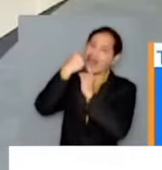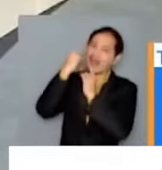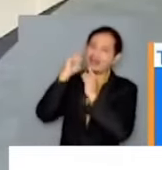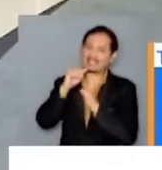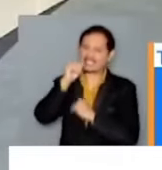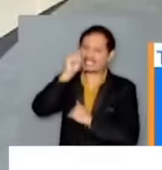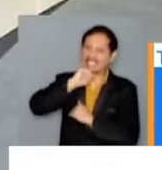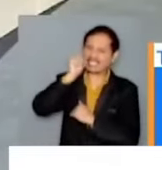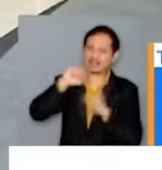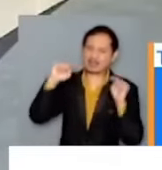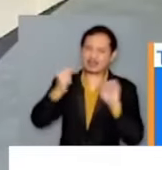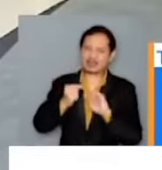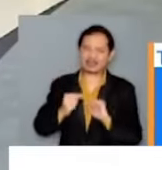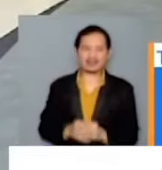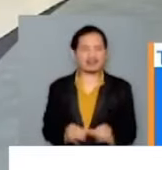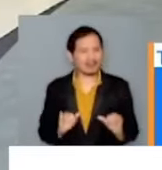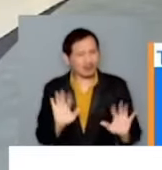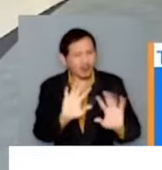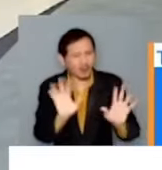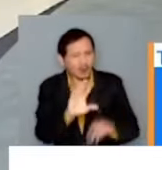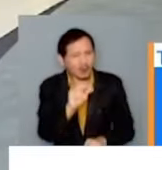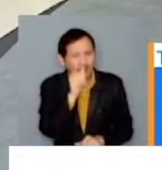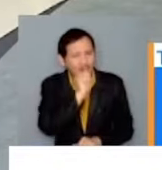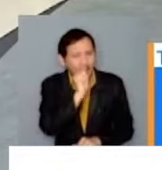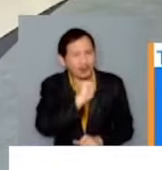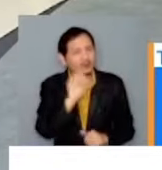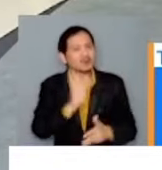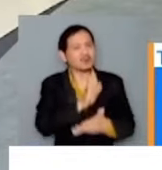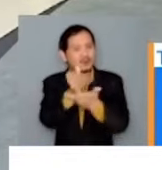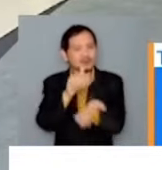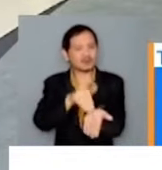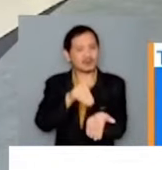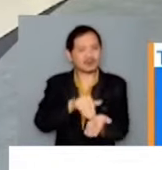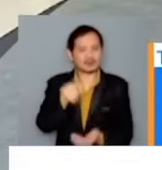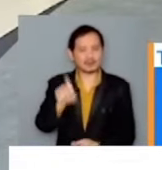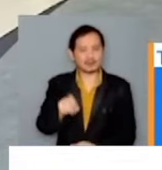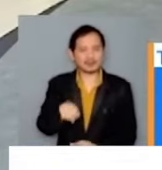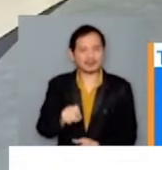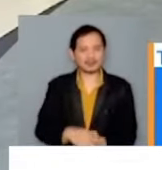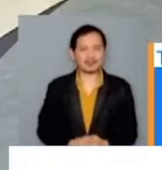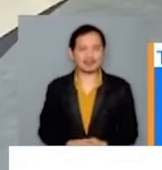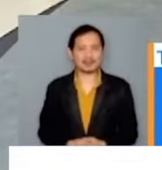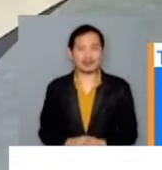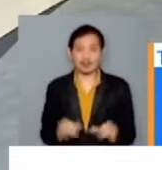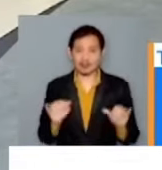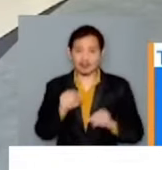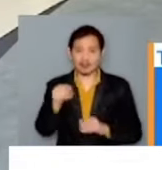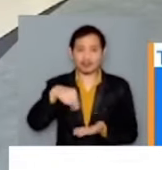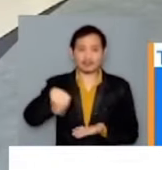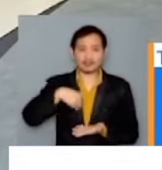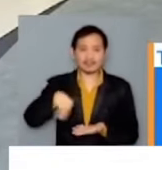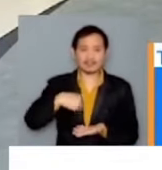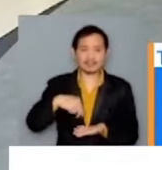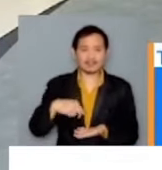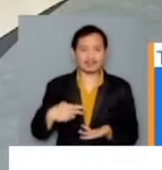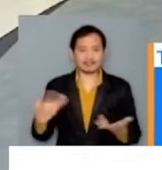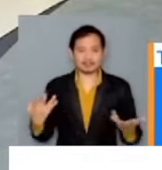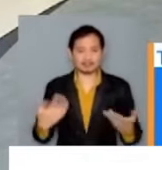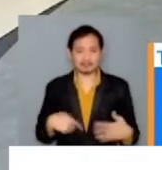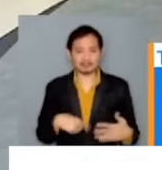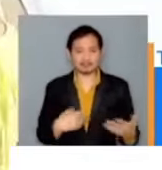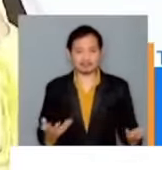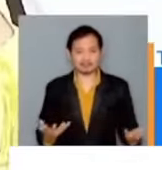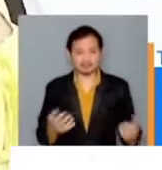Opo. Totoo. Ano to, nahahaluan nyo po ng sayaw, Doc, yung binibigay nyo consultations. No? Pwede mo maki-short call up sa inyo? Ayun